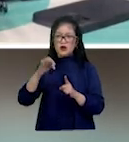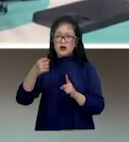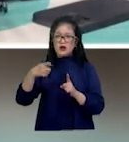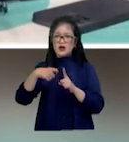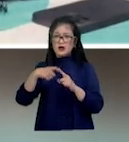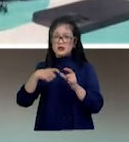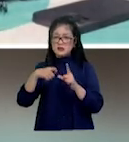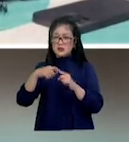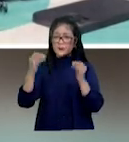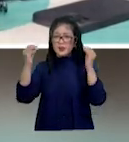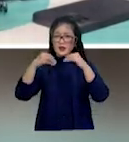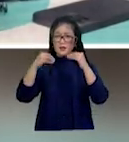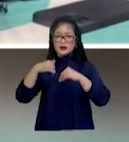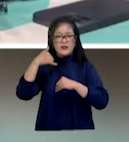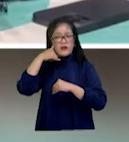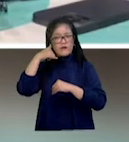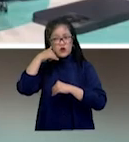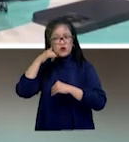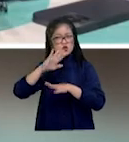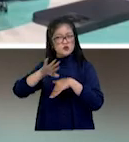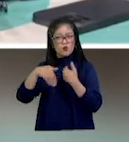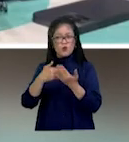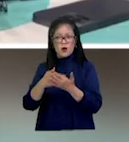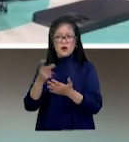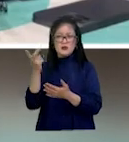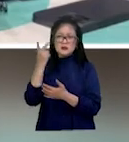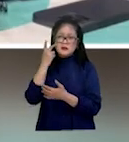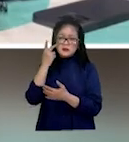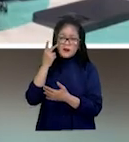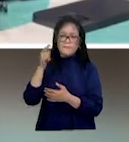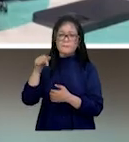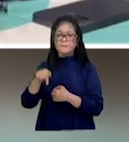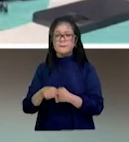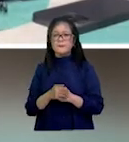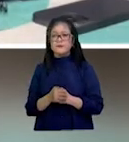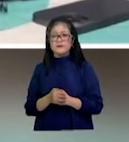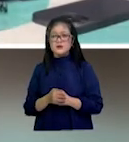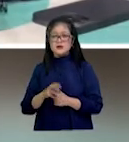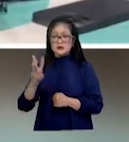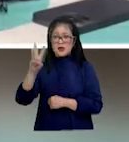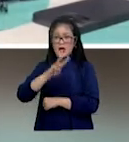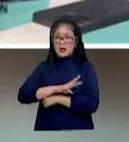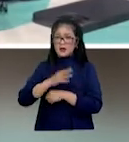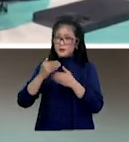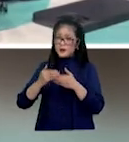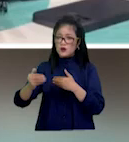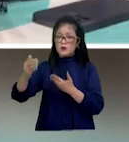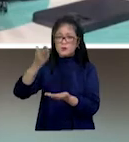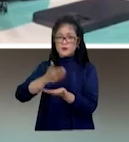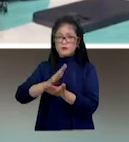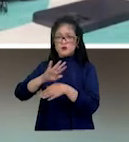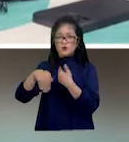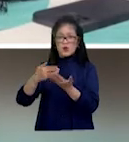Pertamina semua, mereka semua standby ya untuk 3 hari ke depan memastikan seluruh